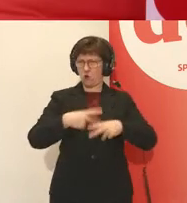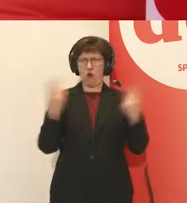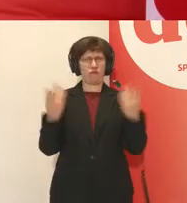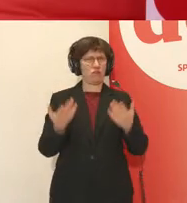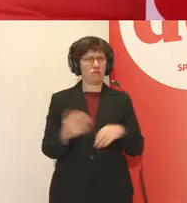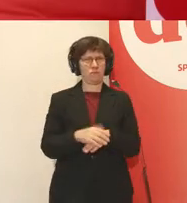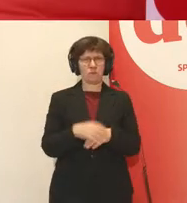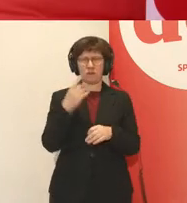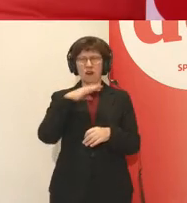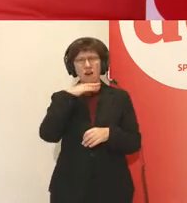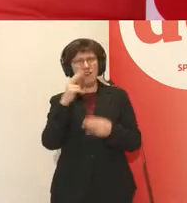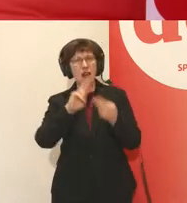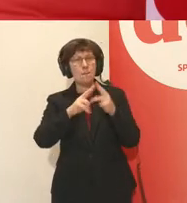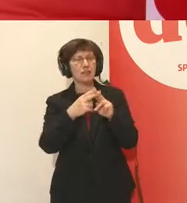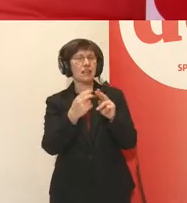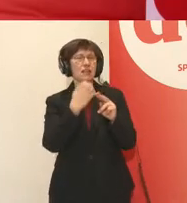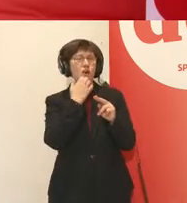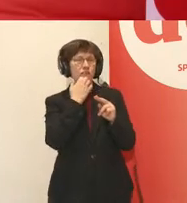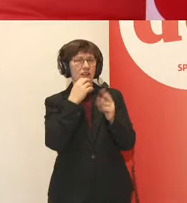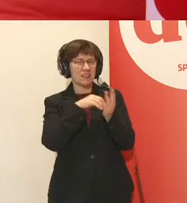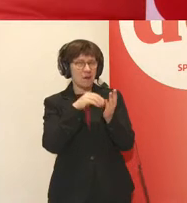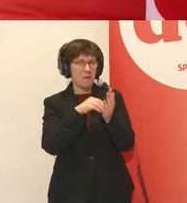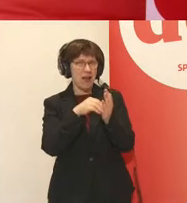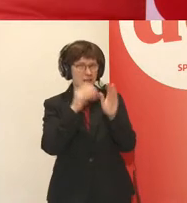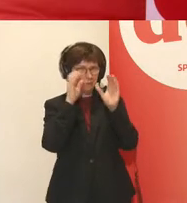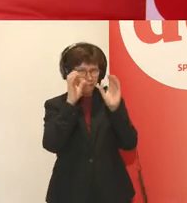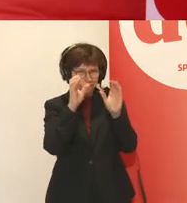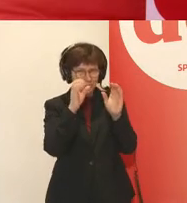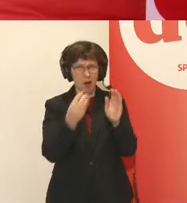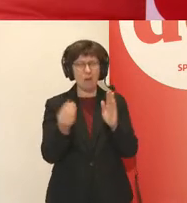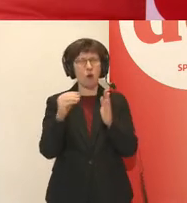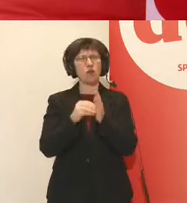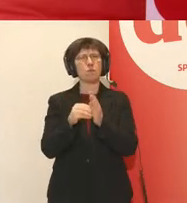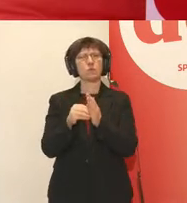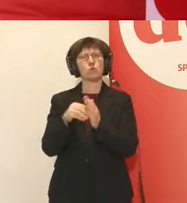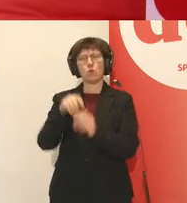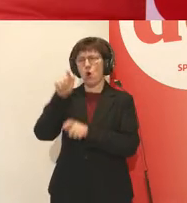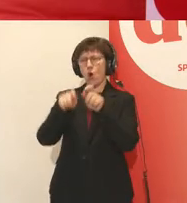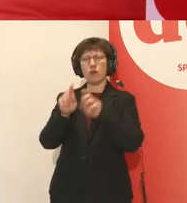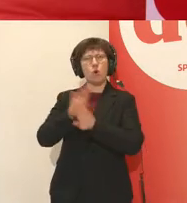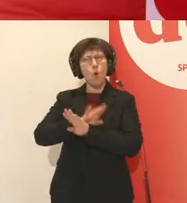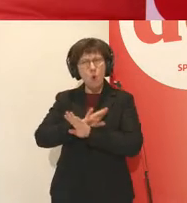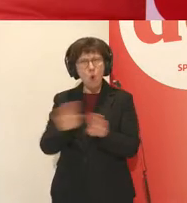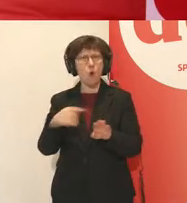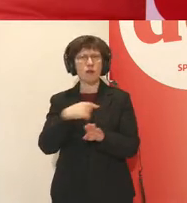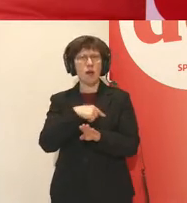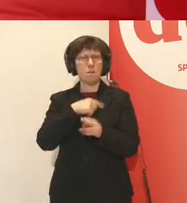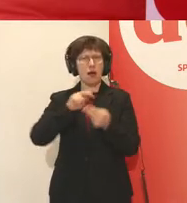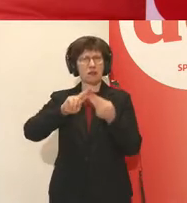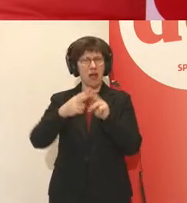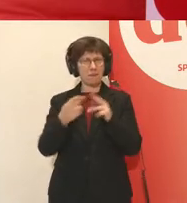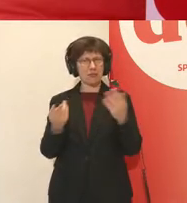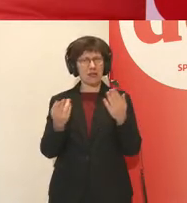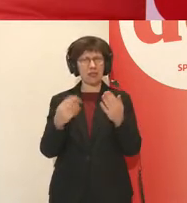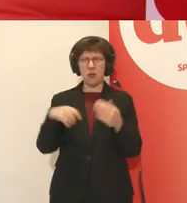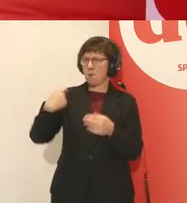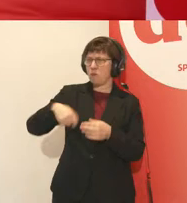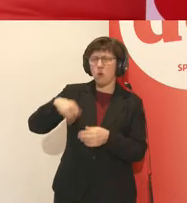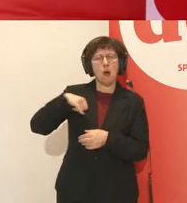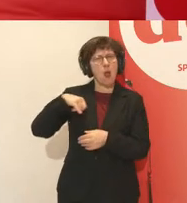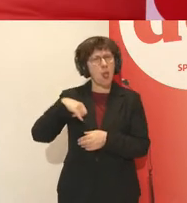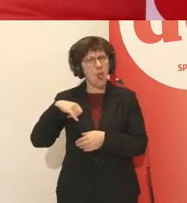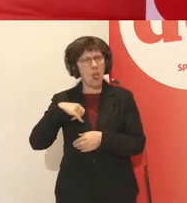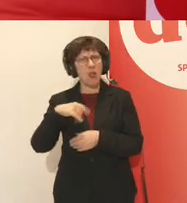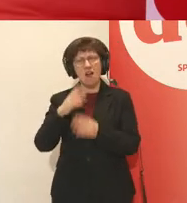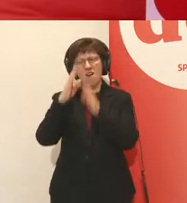natürlich viele mitglieder hoffentlich mit dabei sind aber auch viele leute ohne parteibuch interessierte bürgerinnen und bürger wir